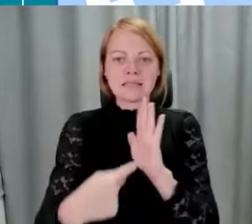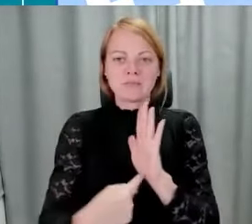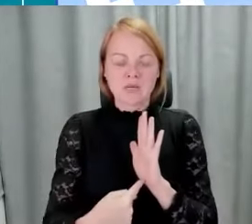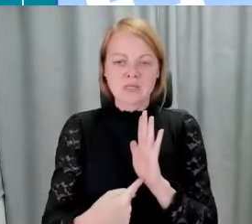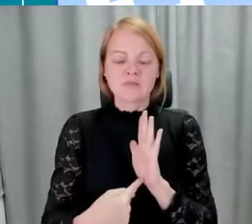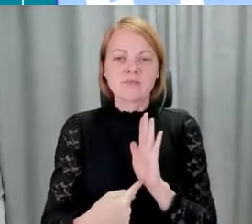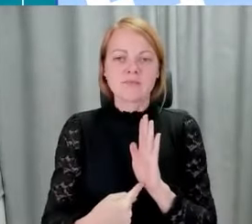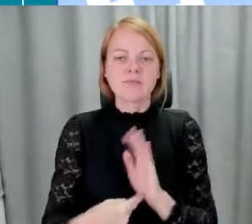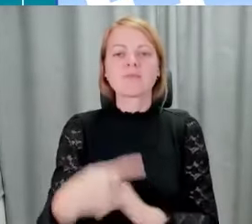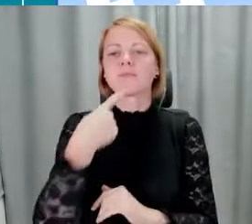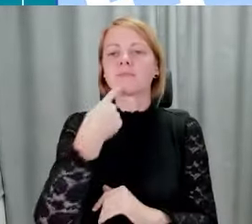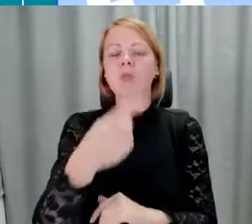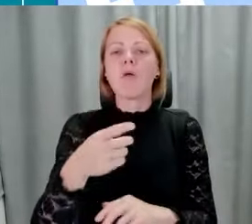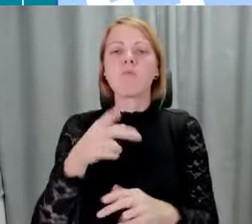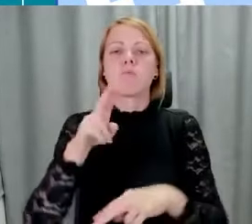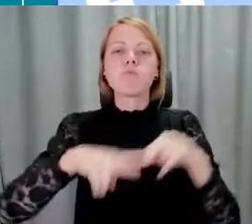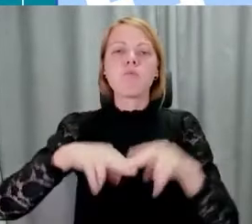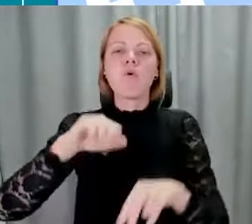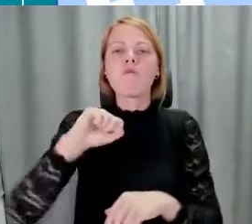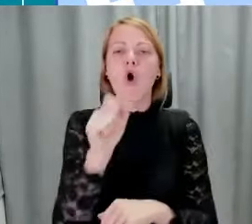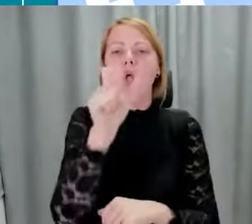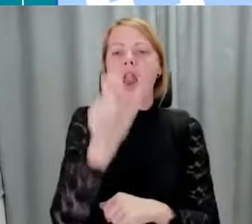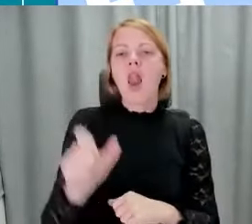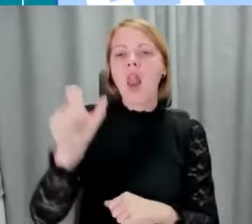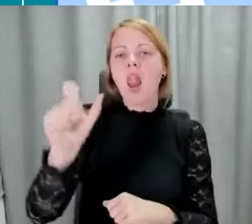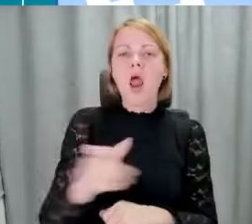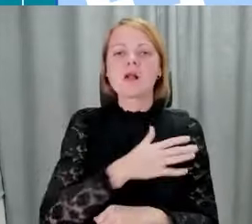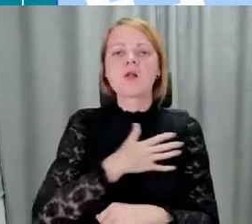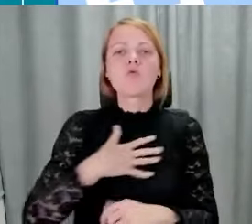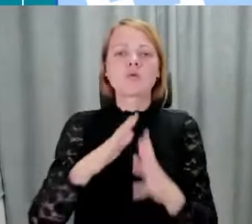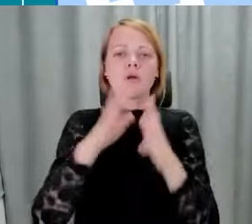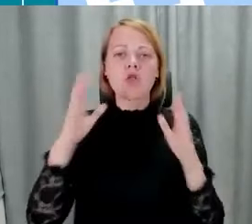vūt kolēģu, ļoti labi ieguldīto darbu pie